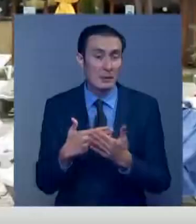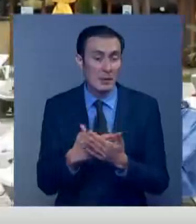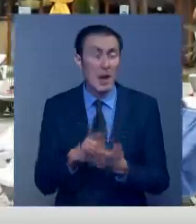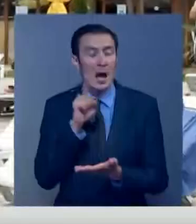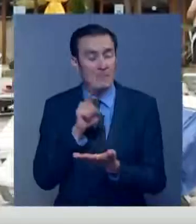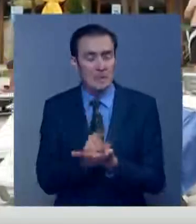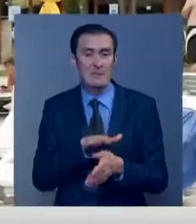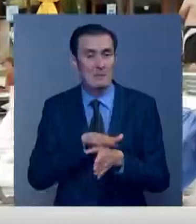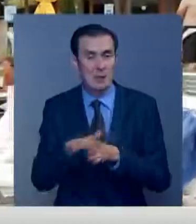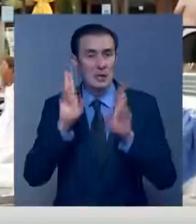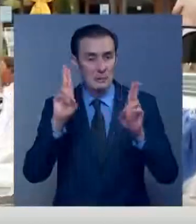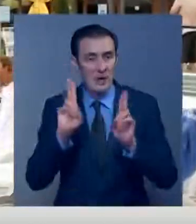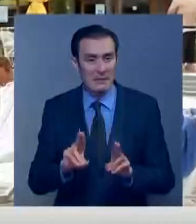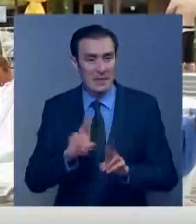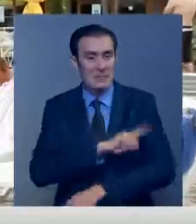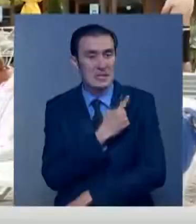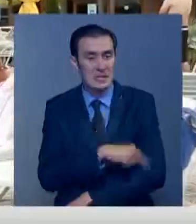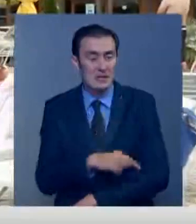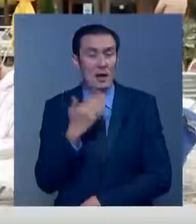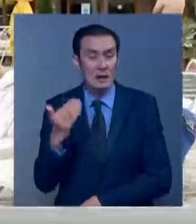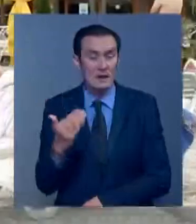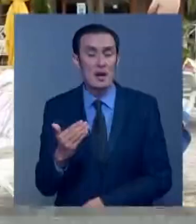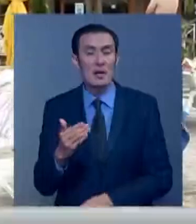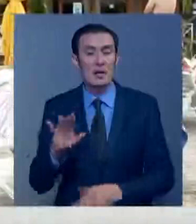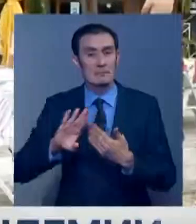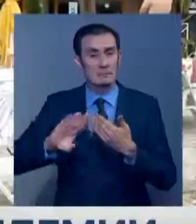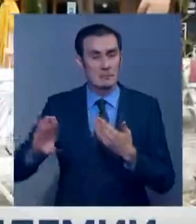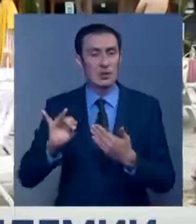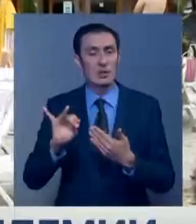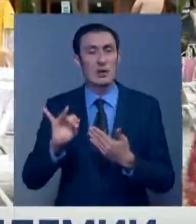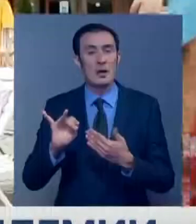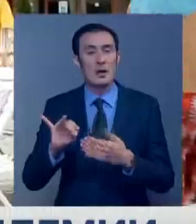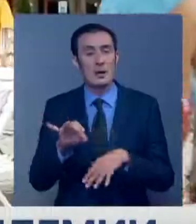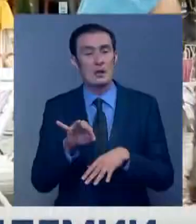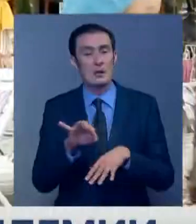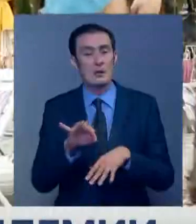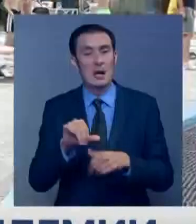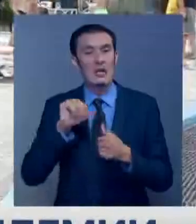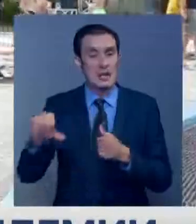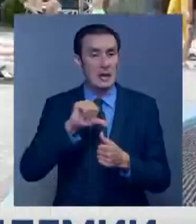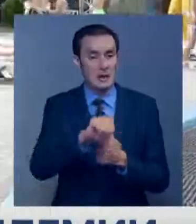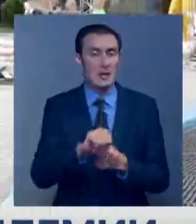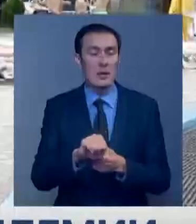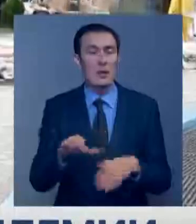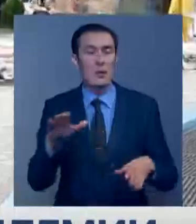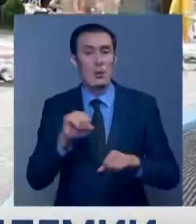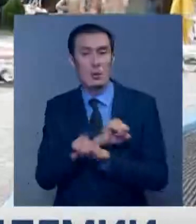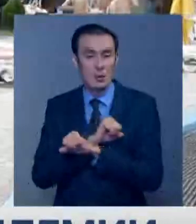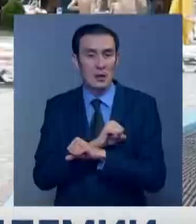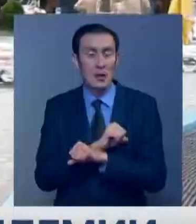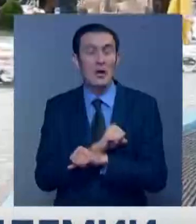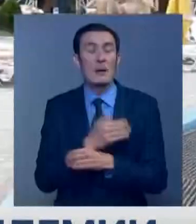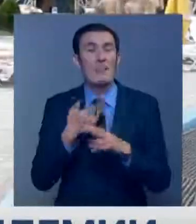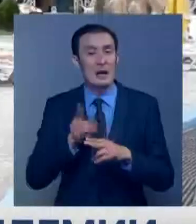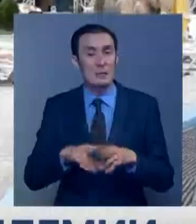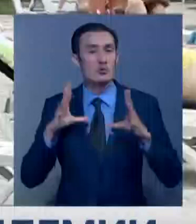обязаны выполнять правила Минздрава. Среди основных – социальная дистанция и разделение пляжных зон. Как говорят эпидемиологи,